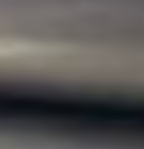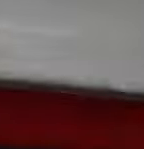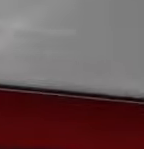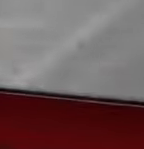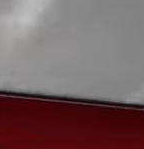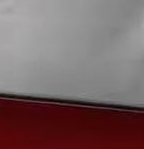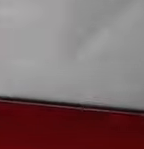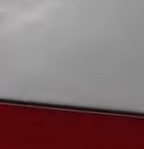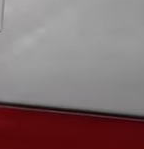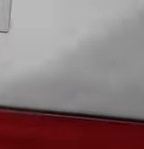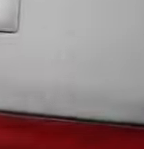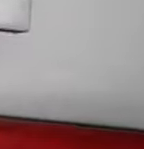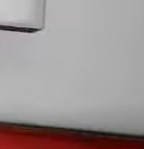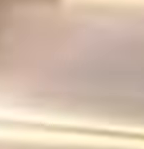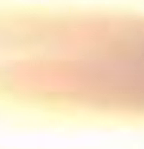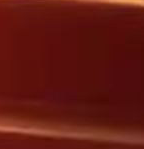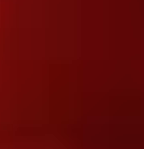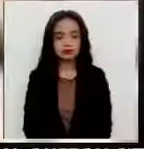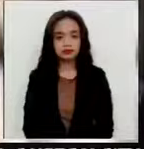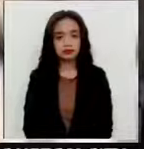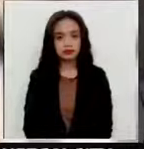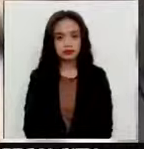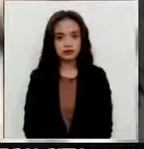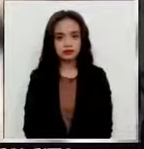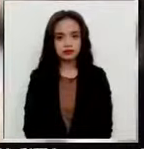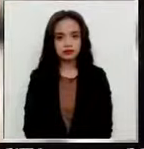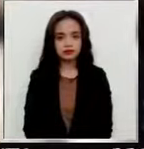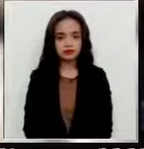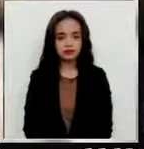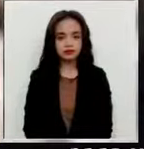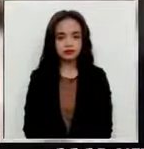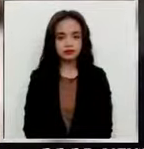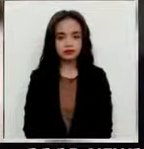Sandra Aguinaldo. Sandra!